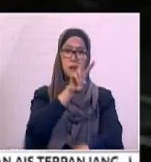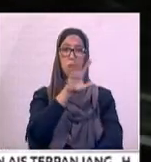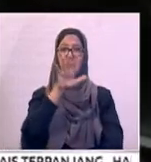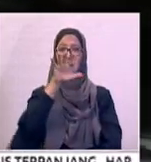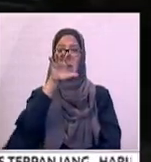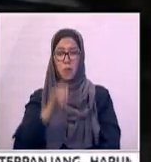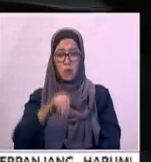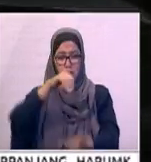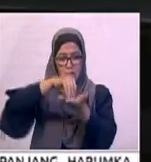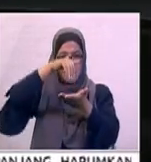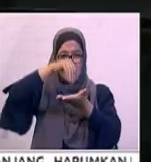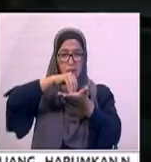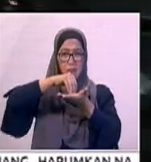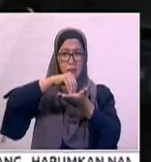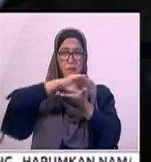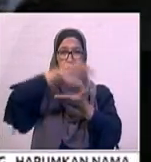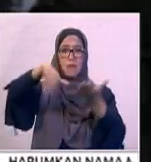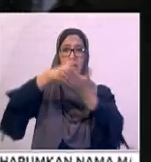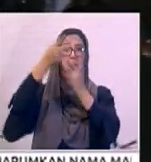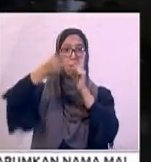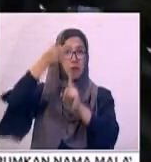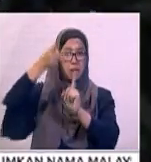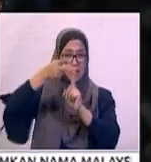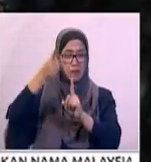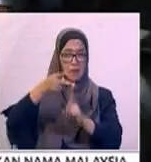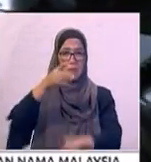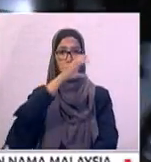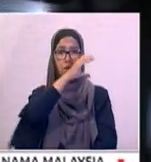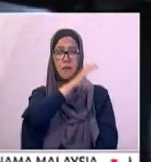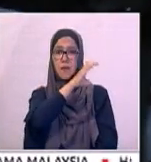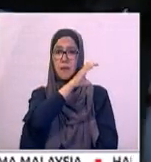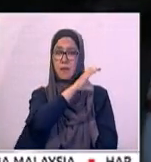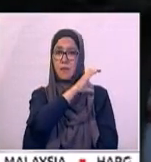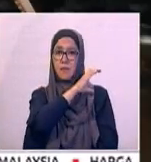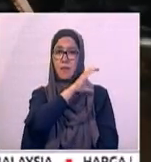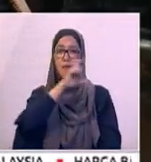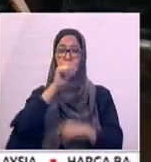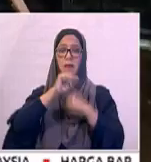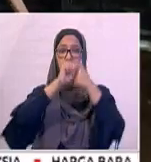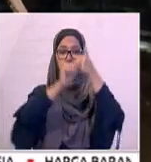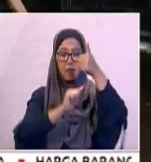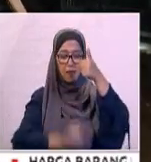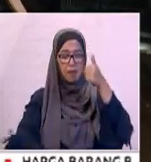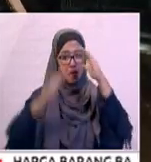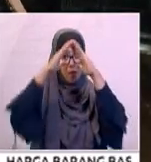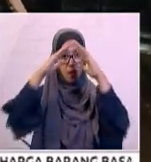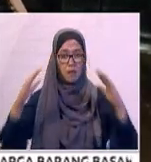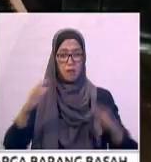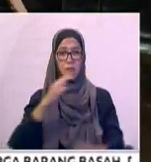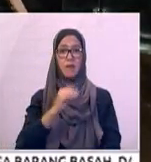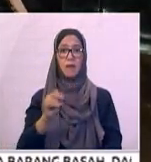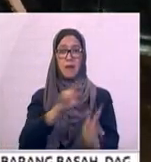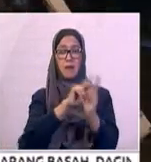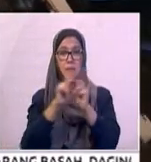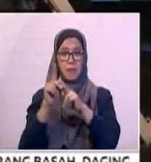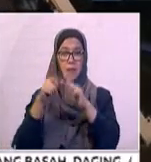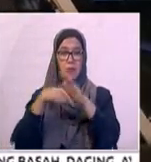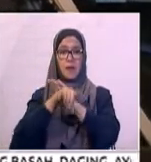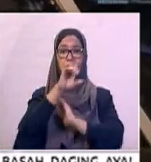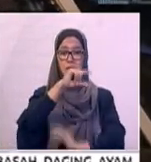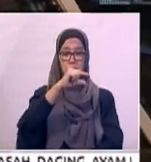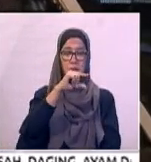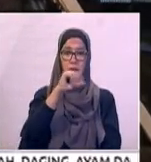seluruh Pulau Pinang. Pengerusi Jawatankuasa Perumahan, Kerajaan Tempatan dan Perancangan Bandar dan Desa, Jagdeep Singh Dio